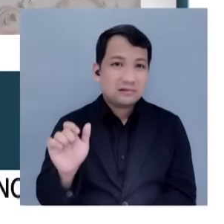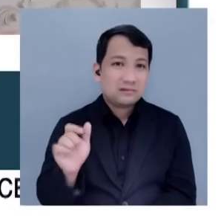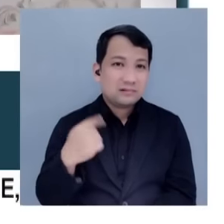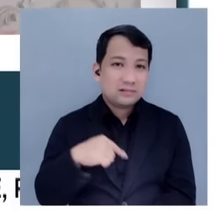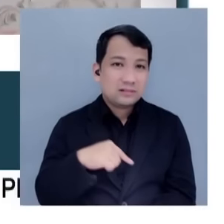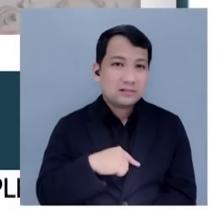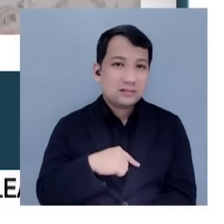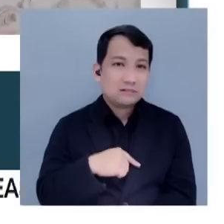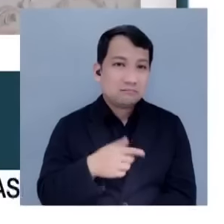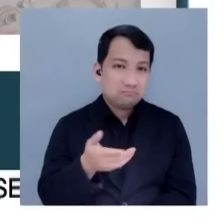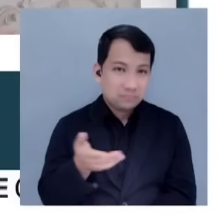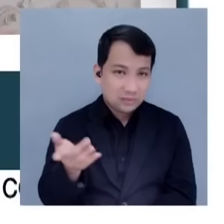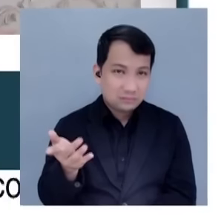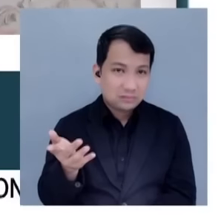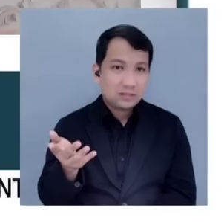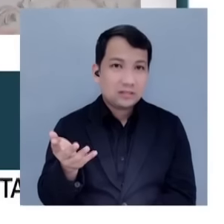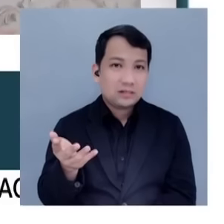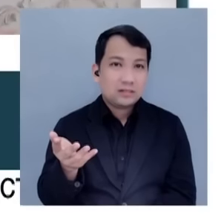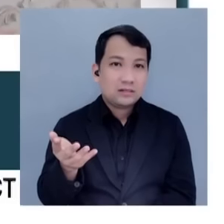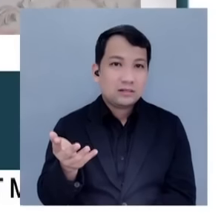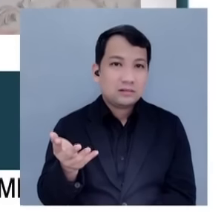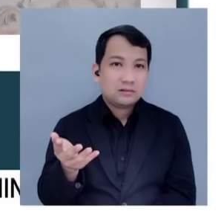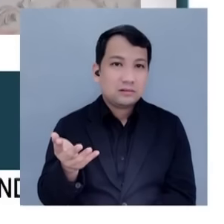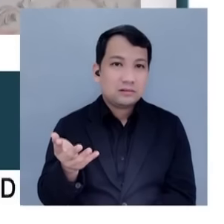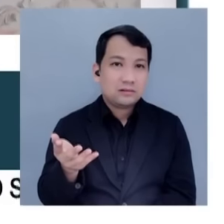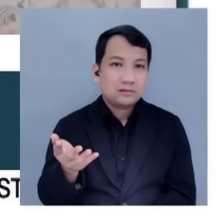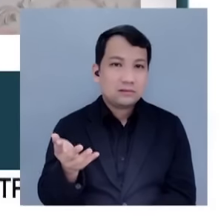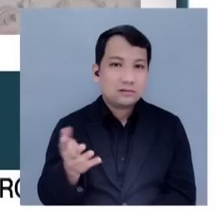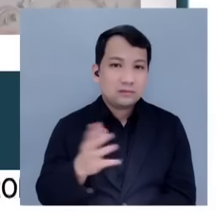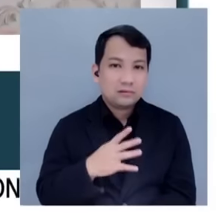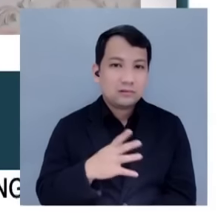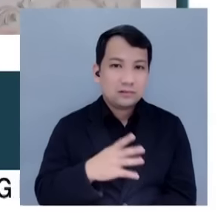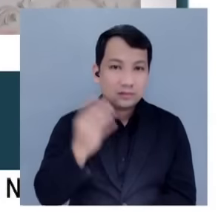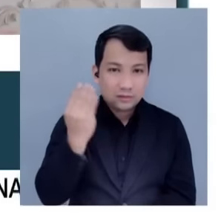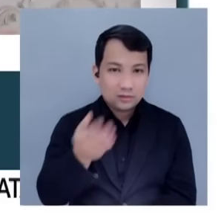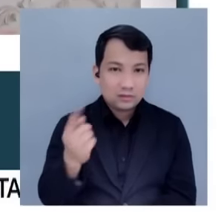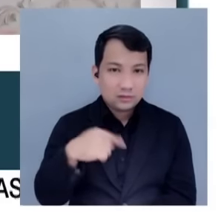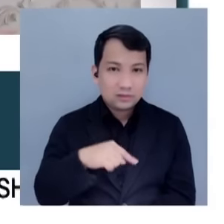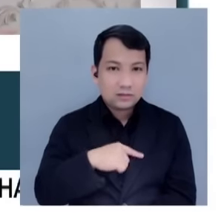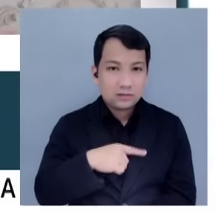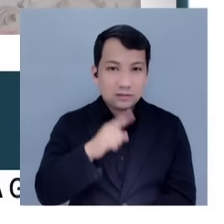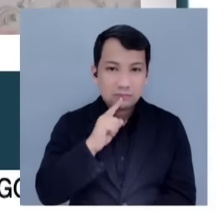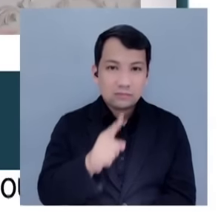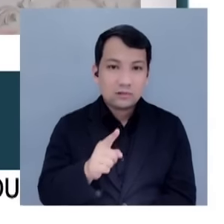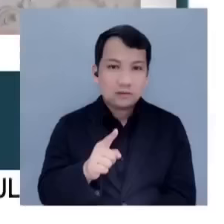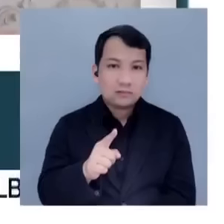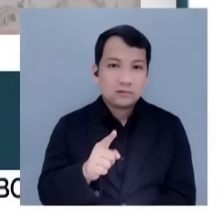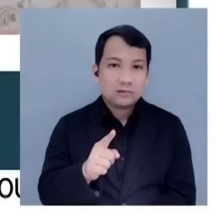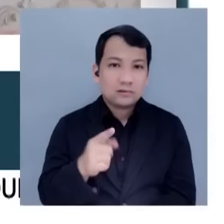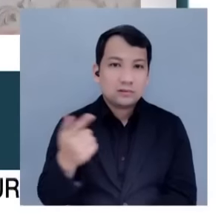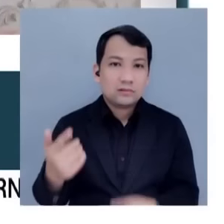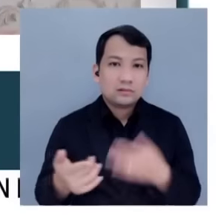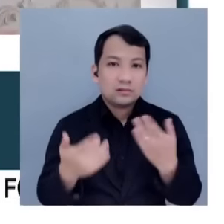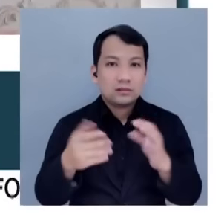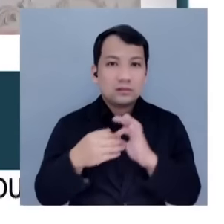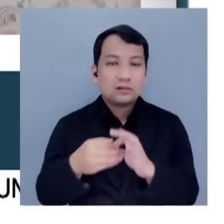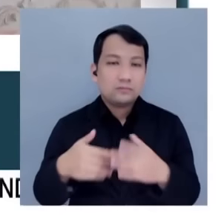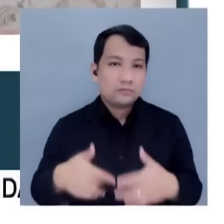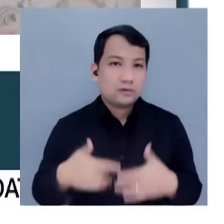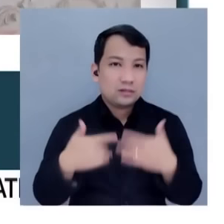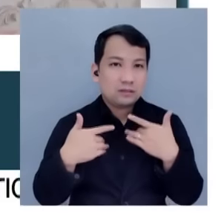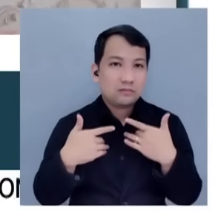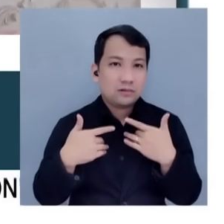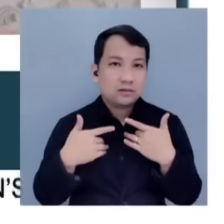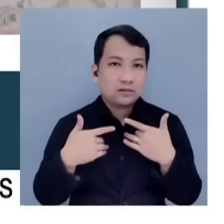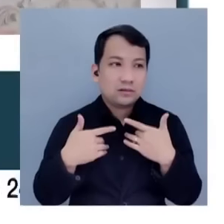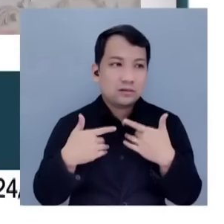sabihin na nating walang mabuting gawain. Sabi ko nga, hindi pa sila, buhay pa sila pero yung kaluluwa nila